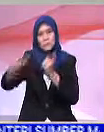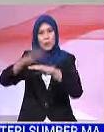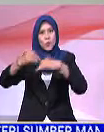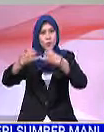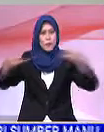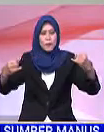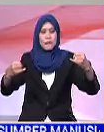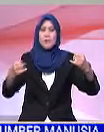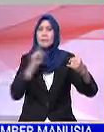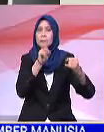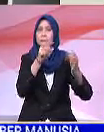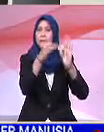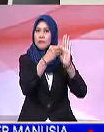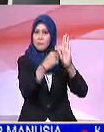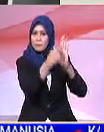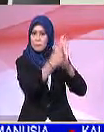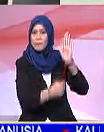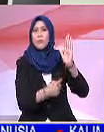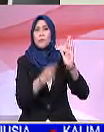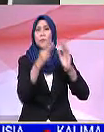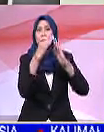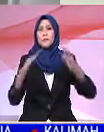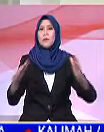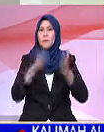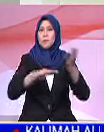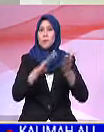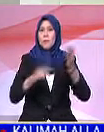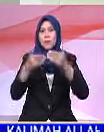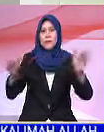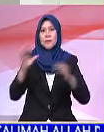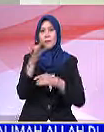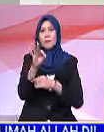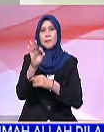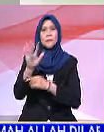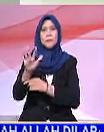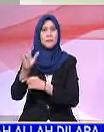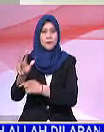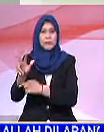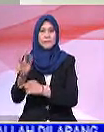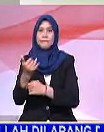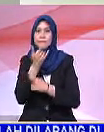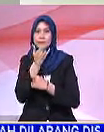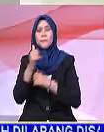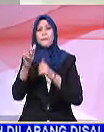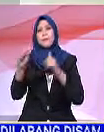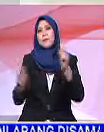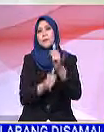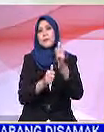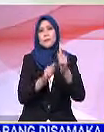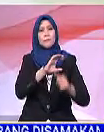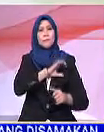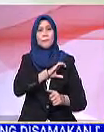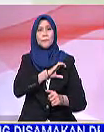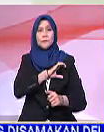talian adalah tertakluk mengikut Akta Rumah Perjudian Terbuka 1953 di bawah bidang kuasa